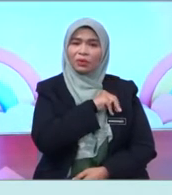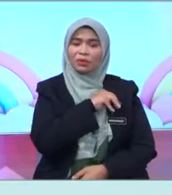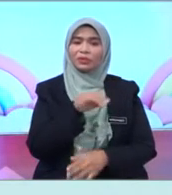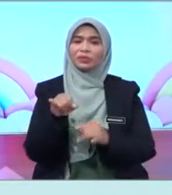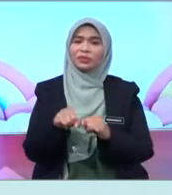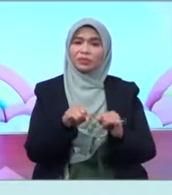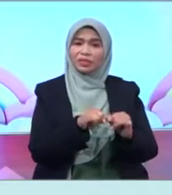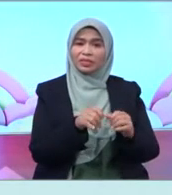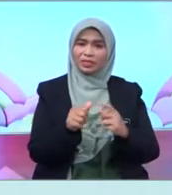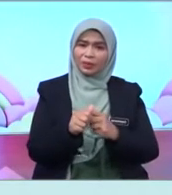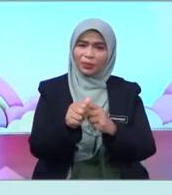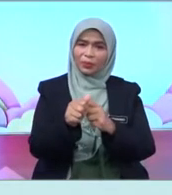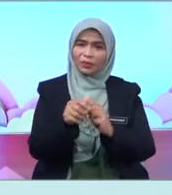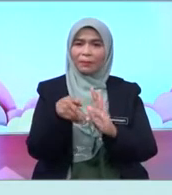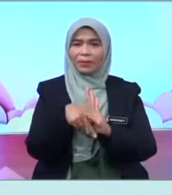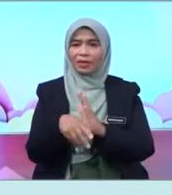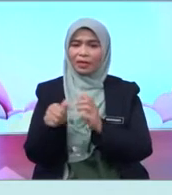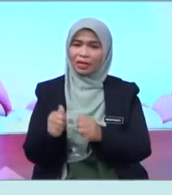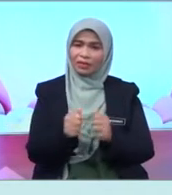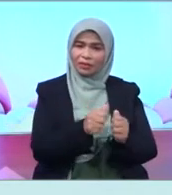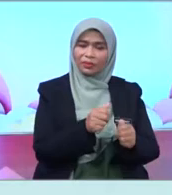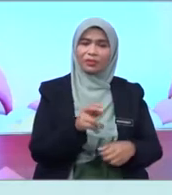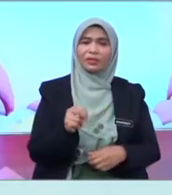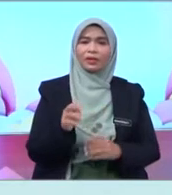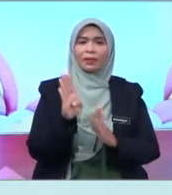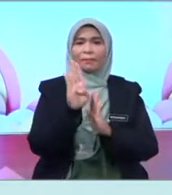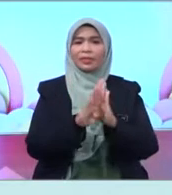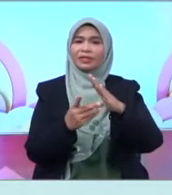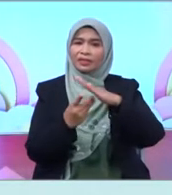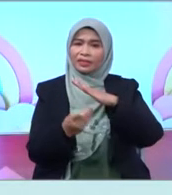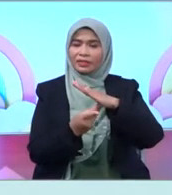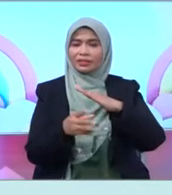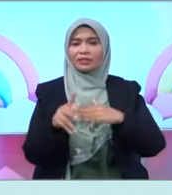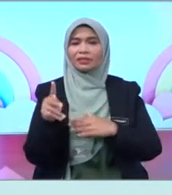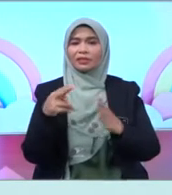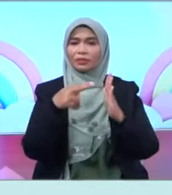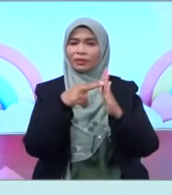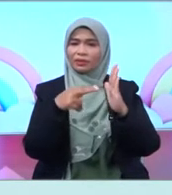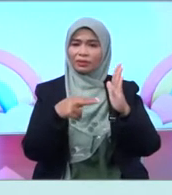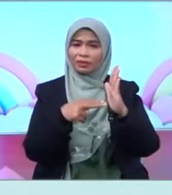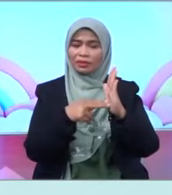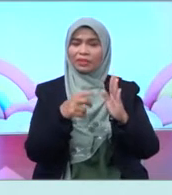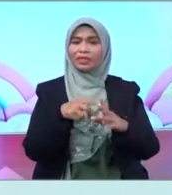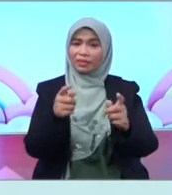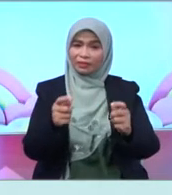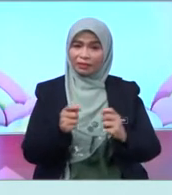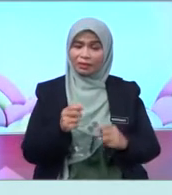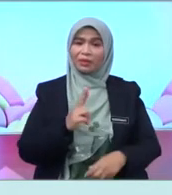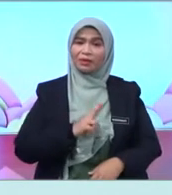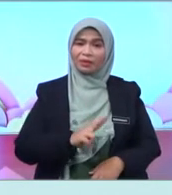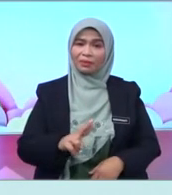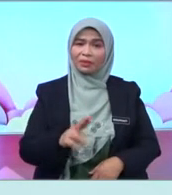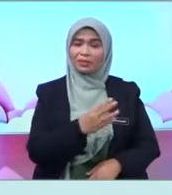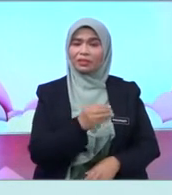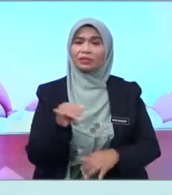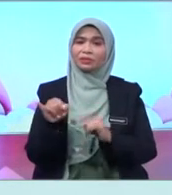mengikut peraturan berdasarkan undang-undang diterima agama dan juga